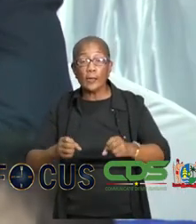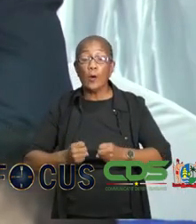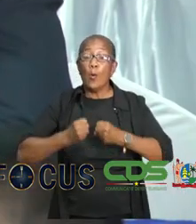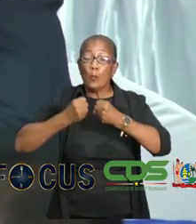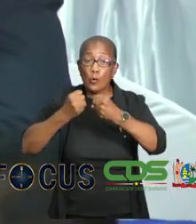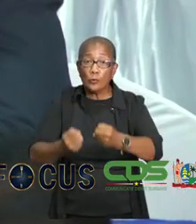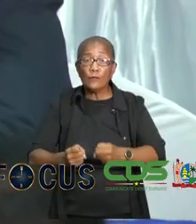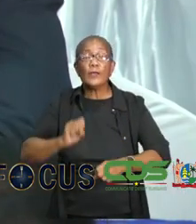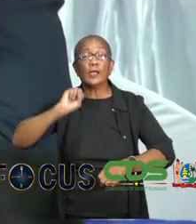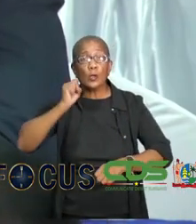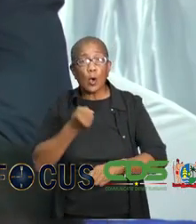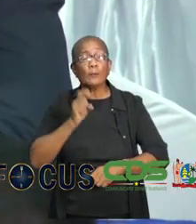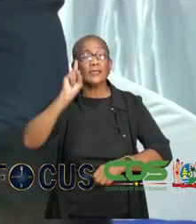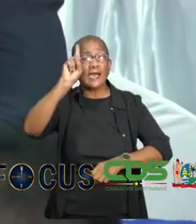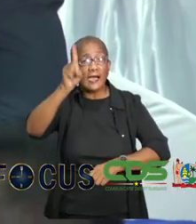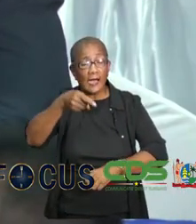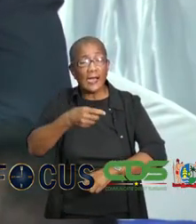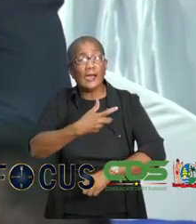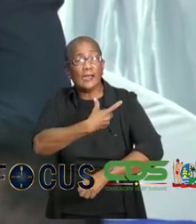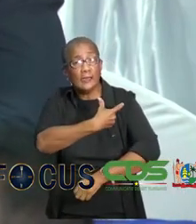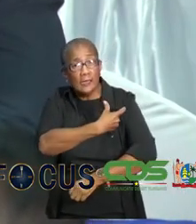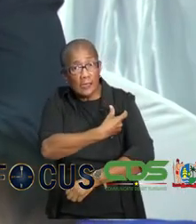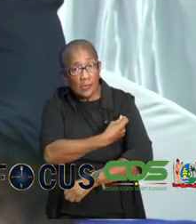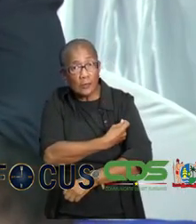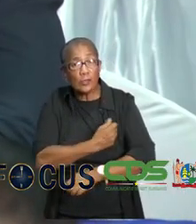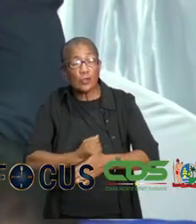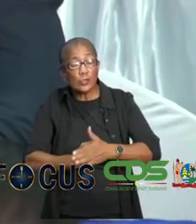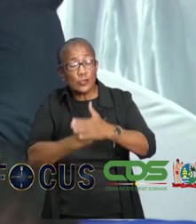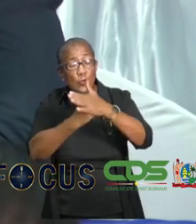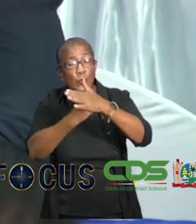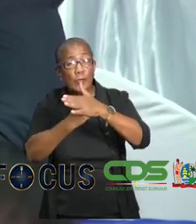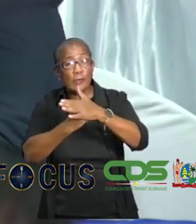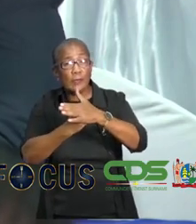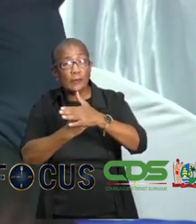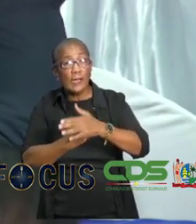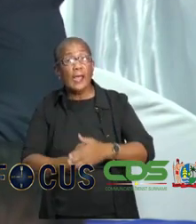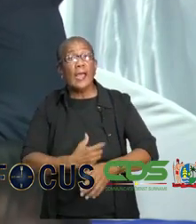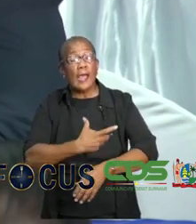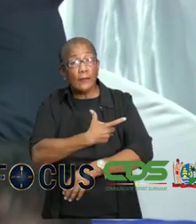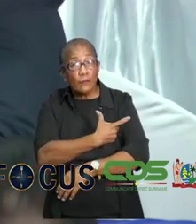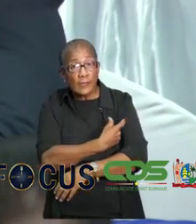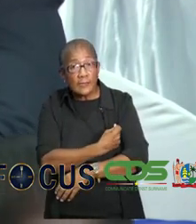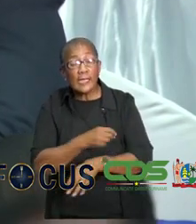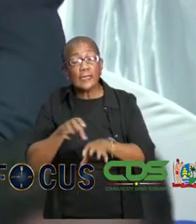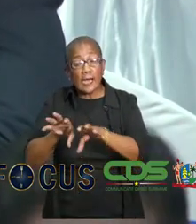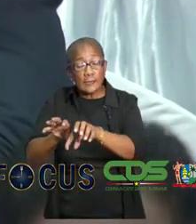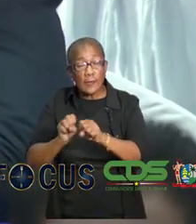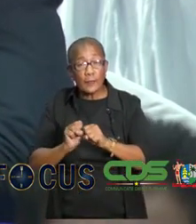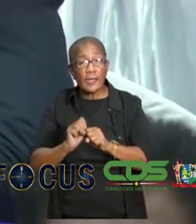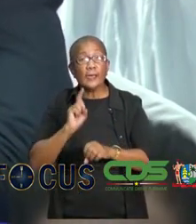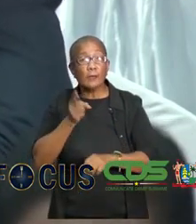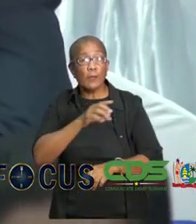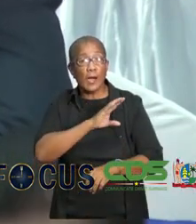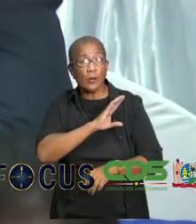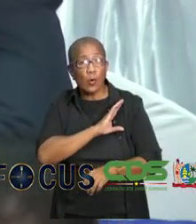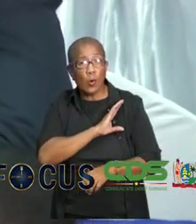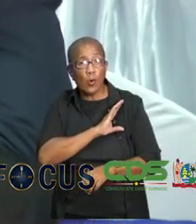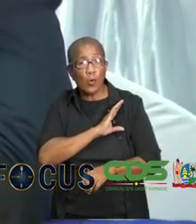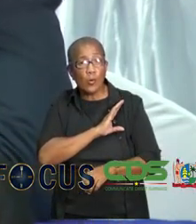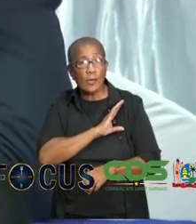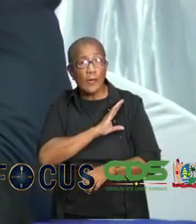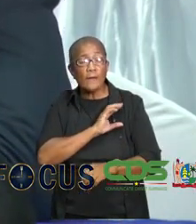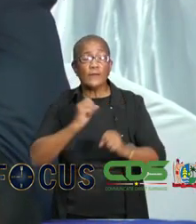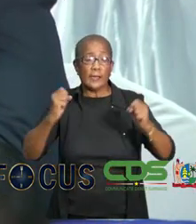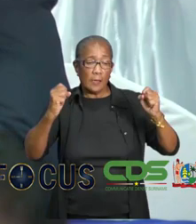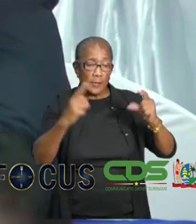om, de vaccinatiescampagne te ondersteunen, het vaccin te accepteren, maar ook in het kader van de